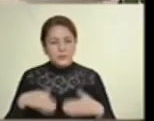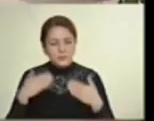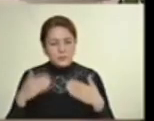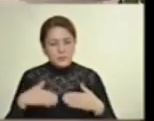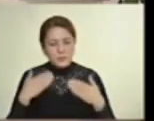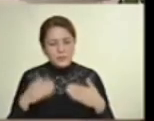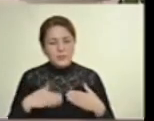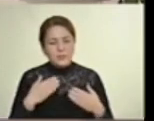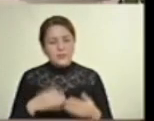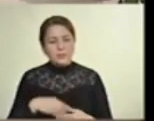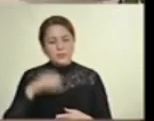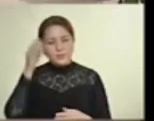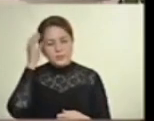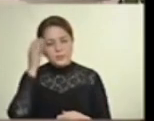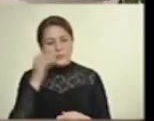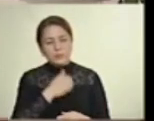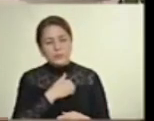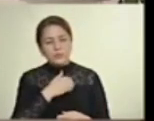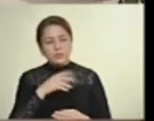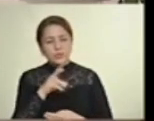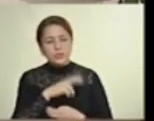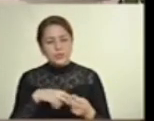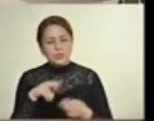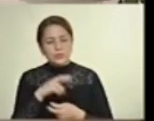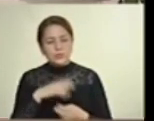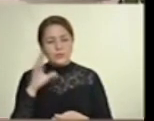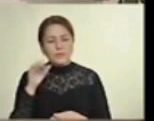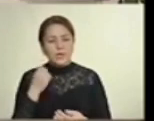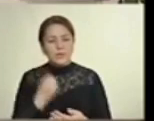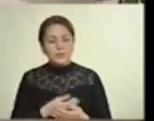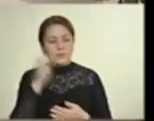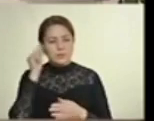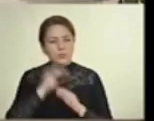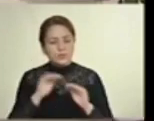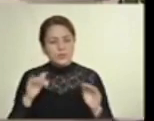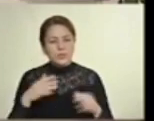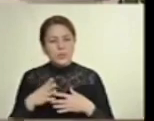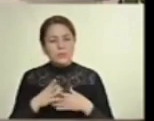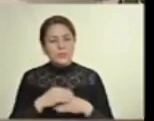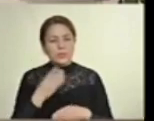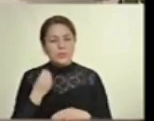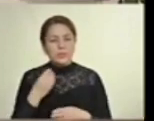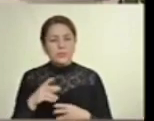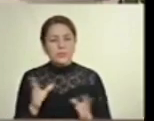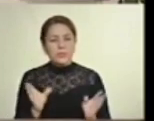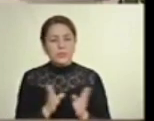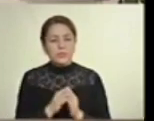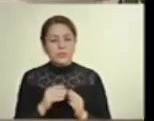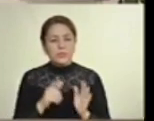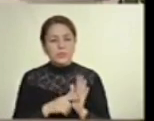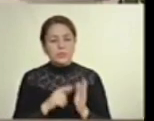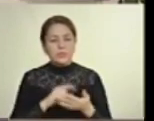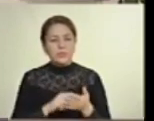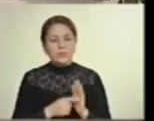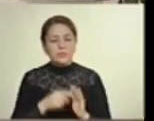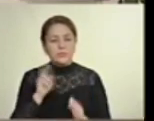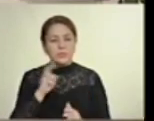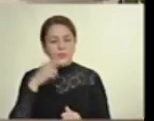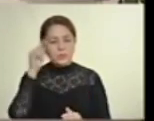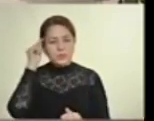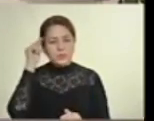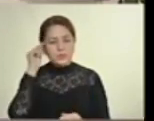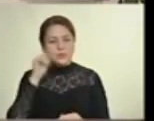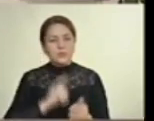Assalomu alaykum, bilimga chanqoq, izlanuvchan aziz o'quvchilar. Sizlar bilan yana birgalikda 7-sinf biologiya